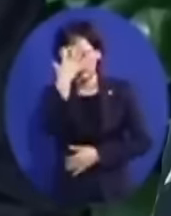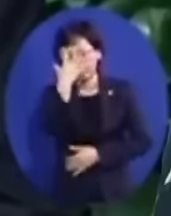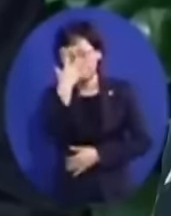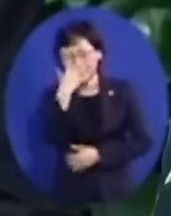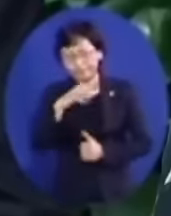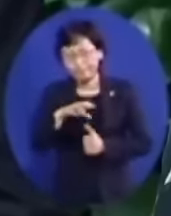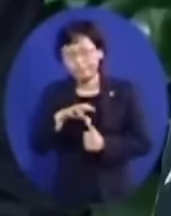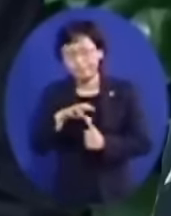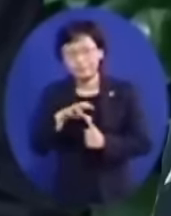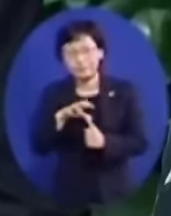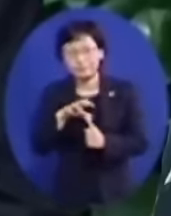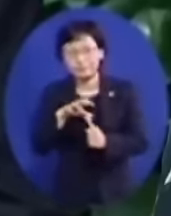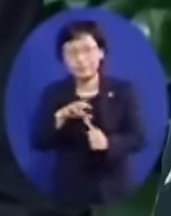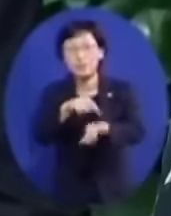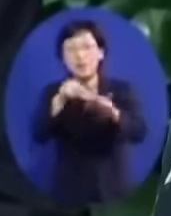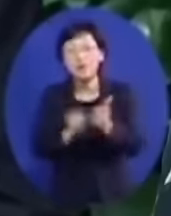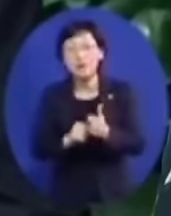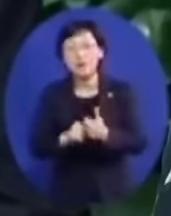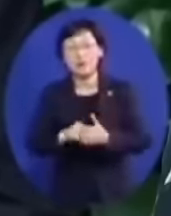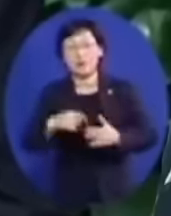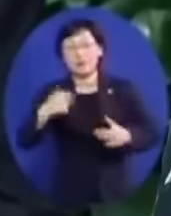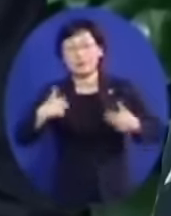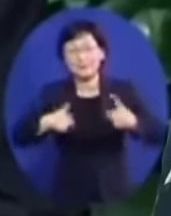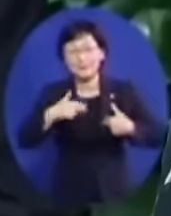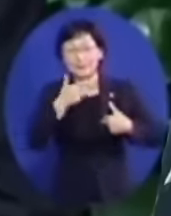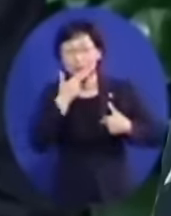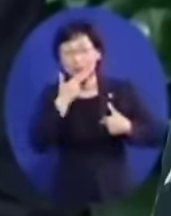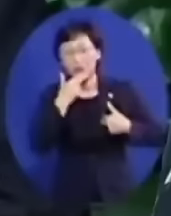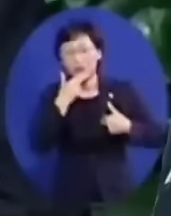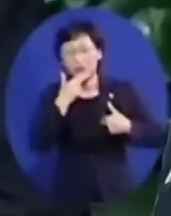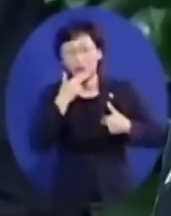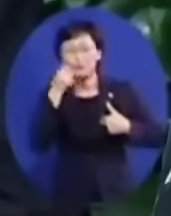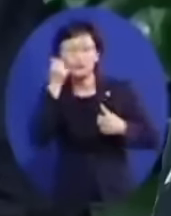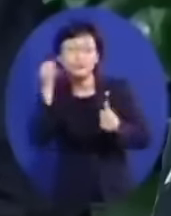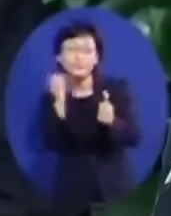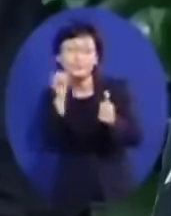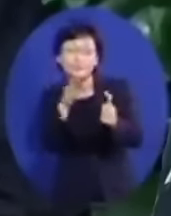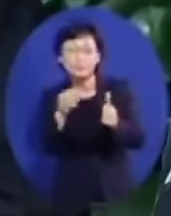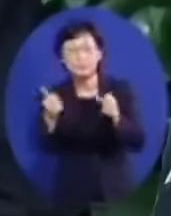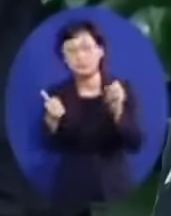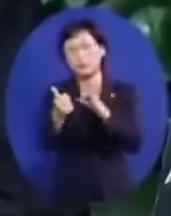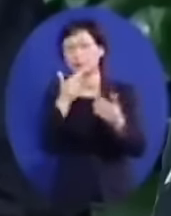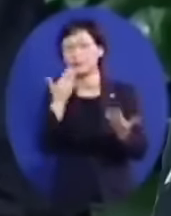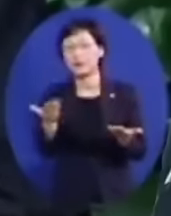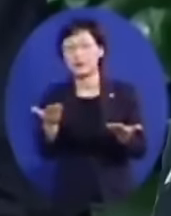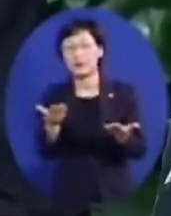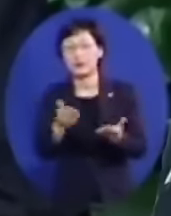되어서 마음에 즐거움이 없고 누가 와서 무슨 말을 해도 대꾸를 하지 아니하고